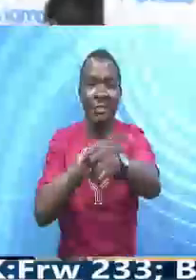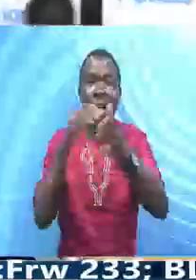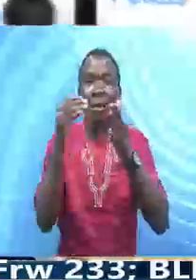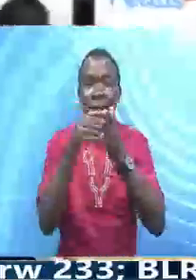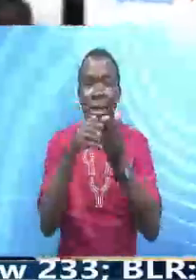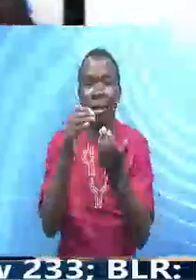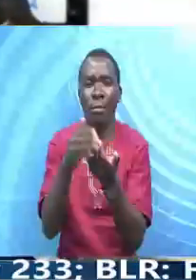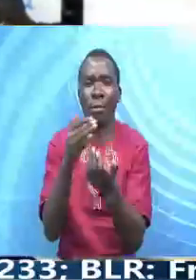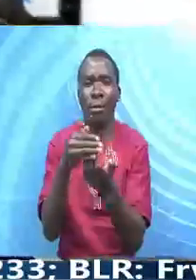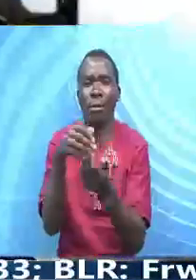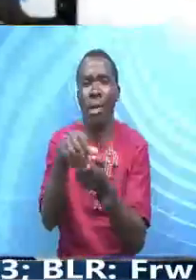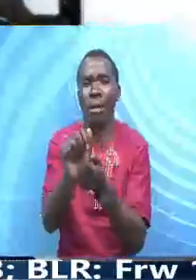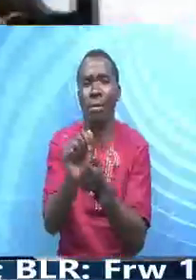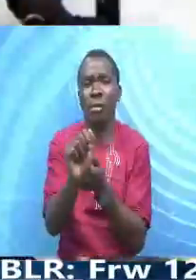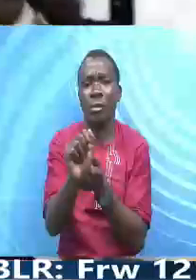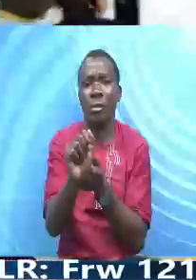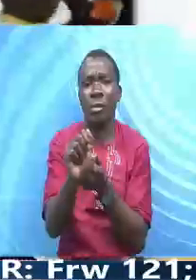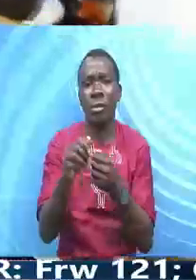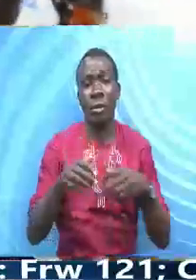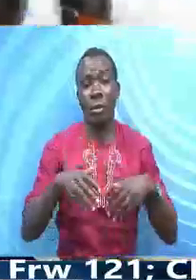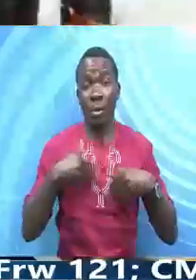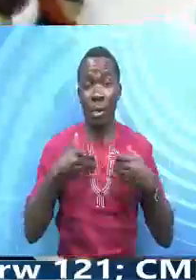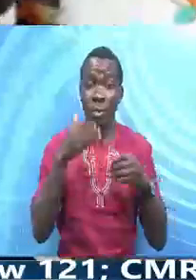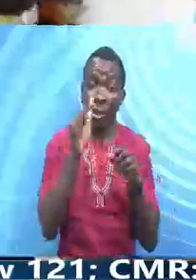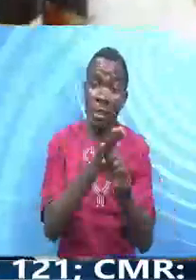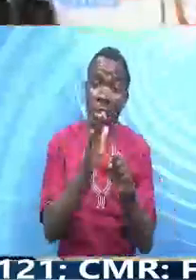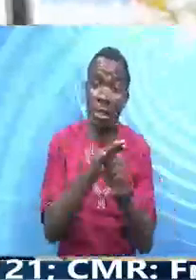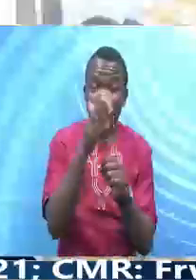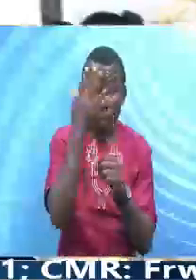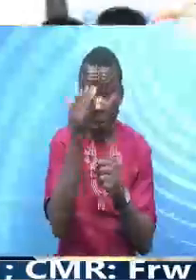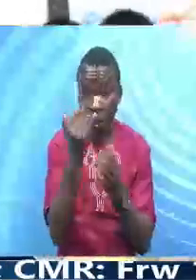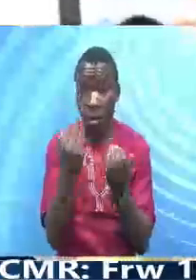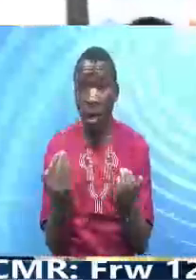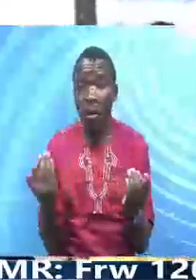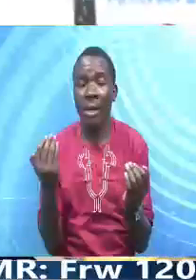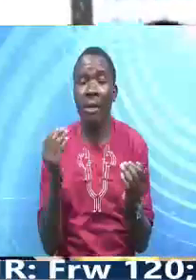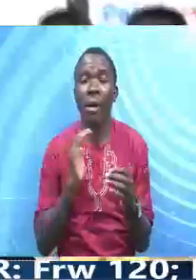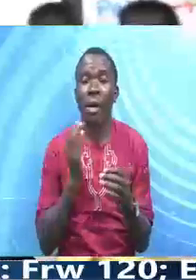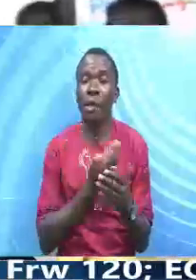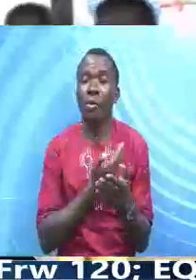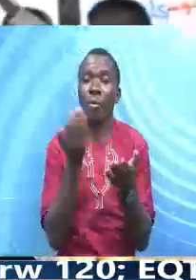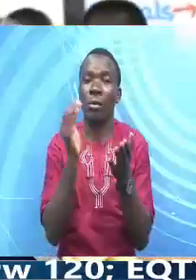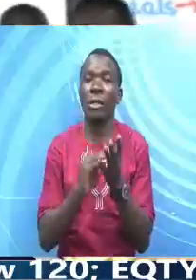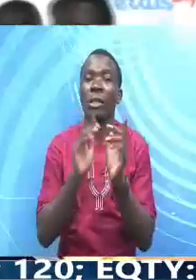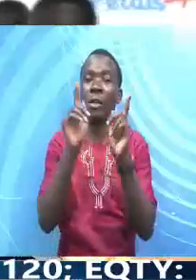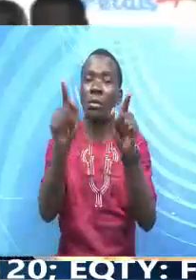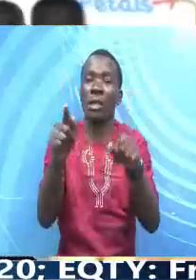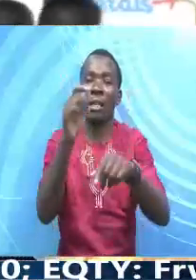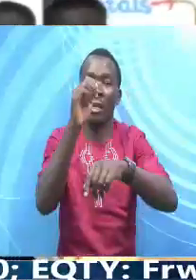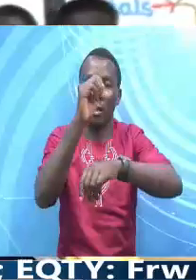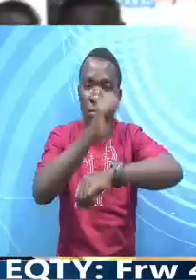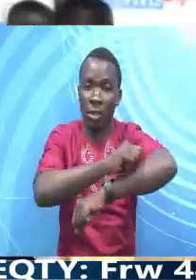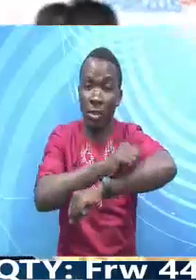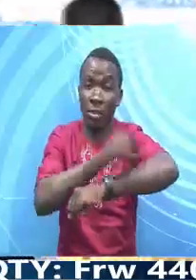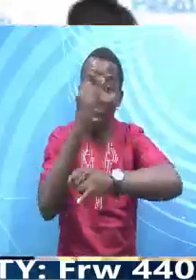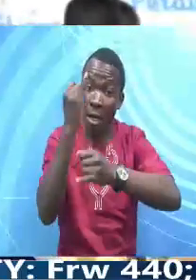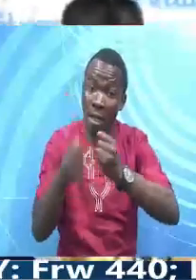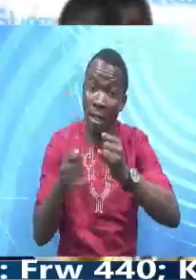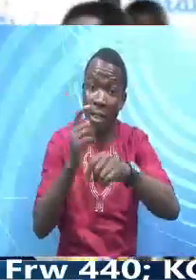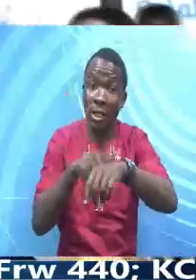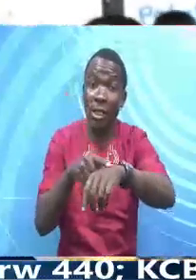bwabo biradushimishije biratumeje gukora n'abana bacu bongeye gusubira ku mashuri bari igihe kirekire bari bari mu rugo